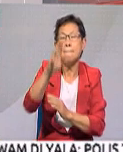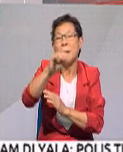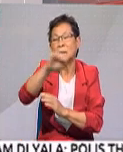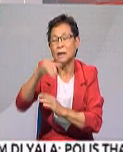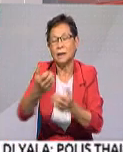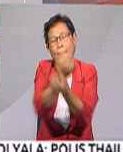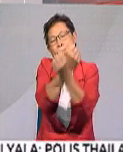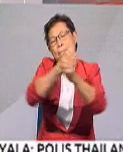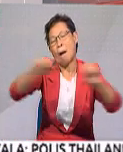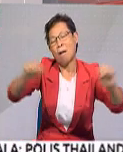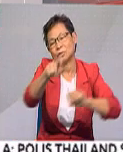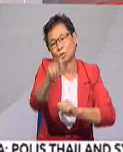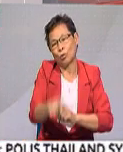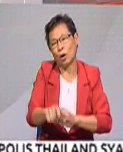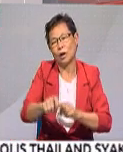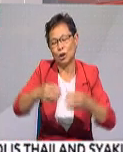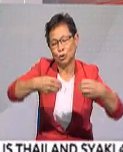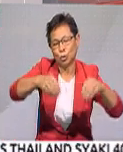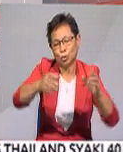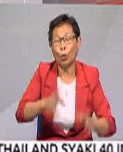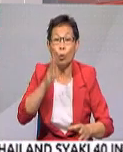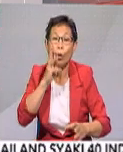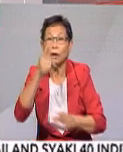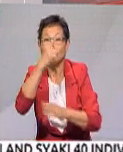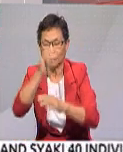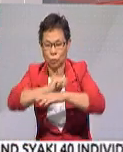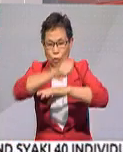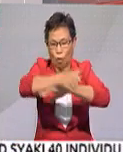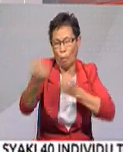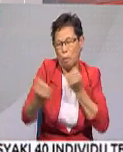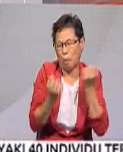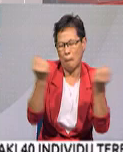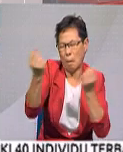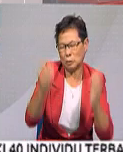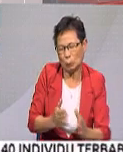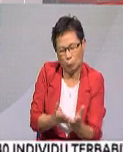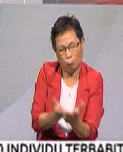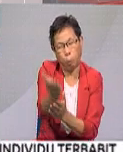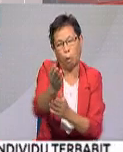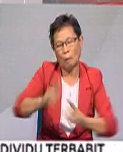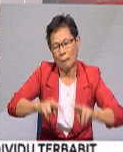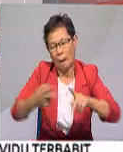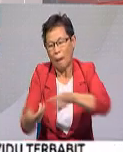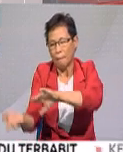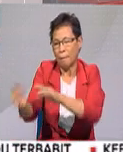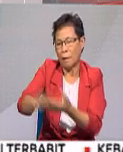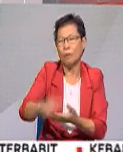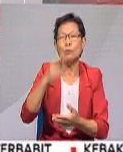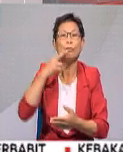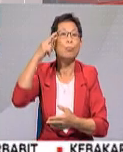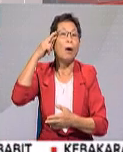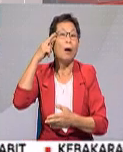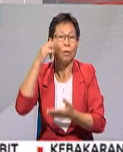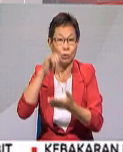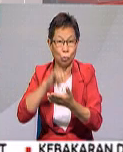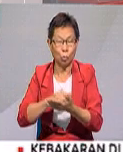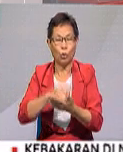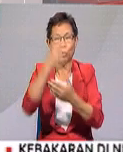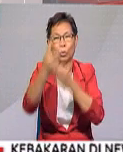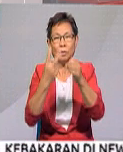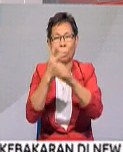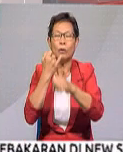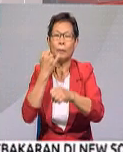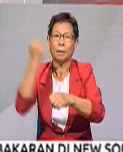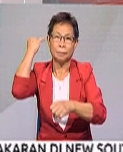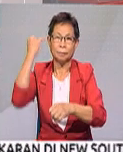dan membebaskan seorang jurujual wanita atas tuduhan memandu secara melulu hingga menyebabkan kematian remaja berkenaan 2 tahun